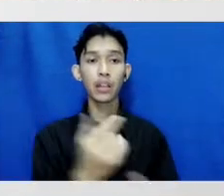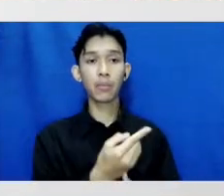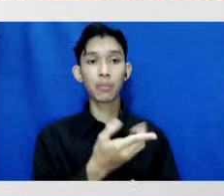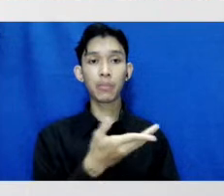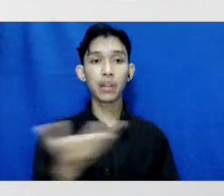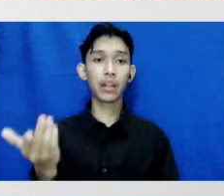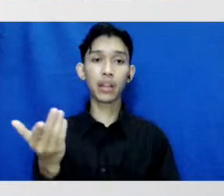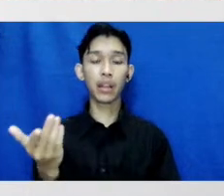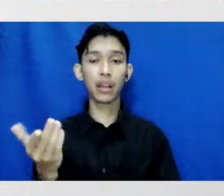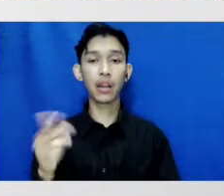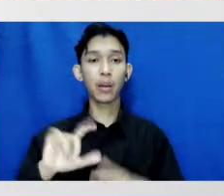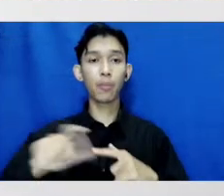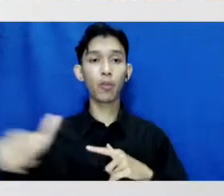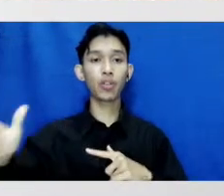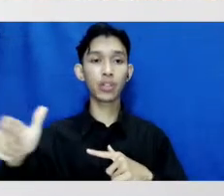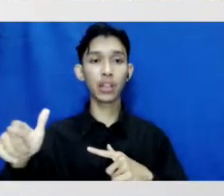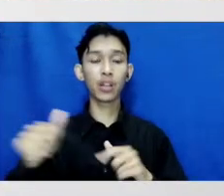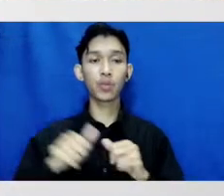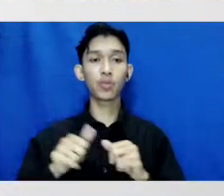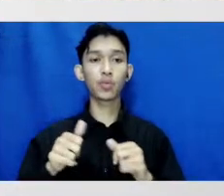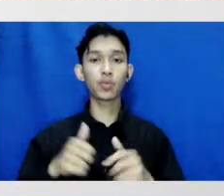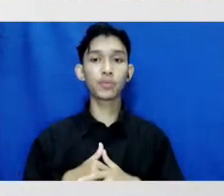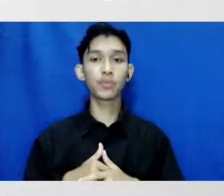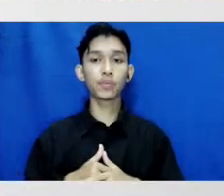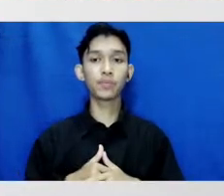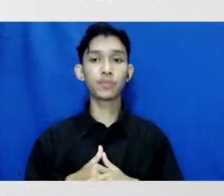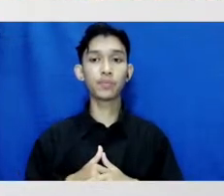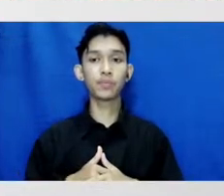diproses, lalu juga